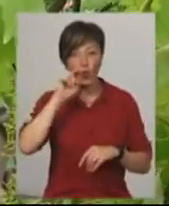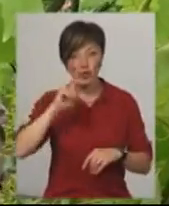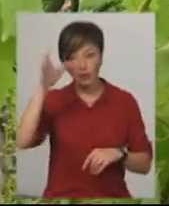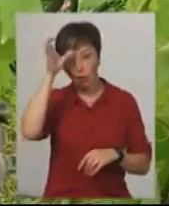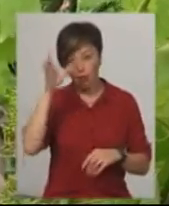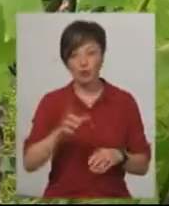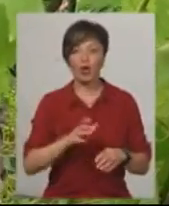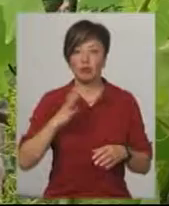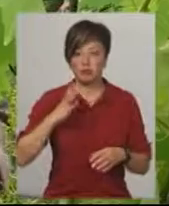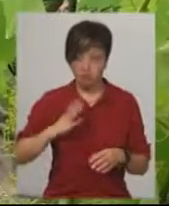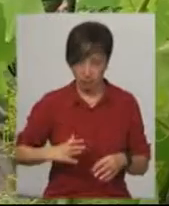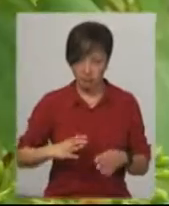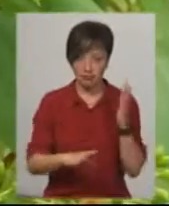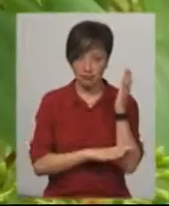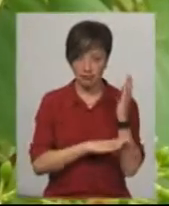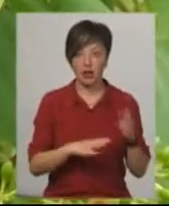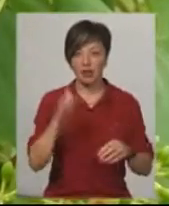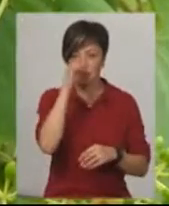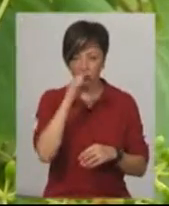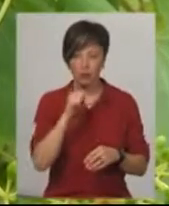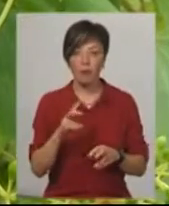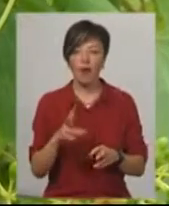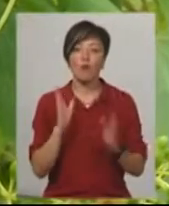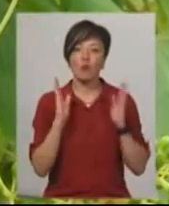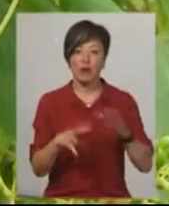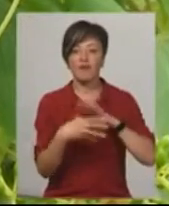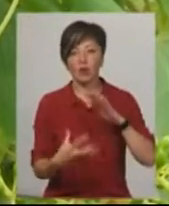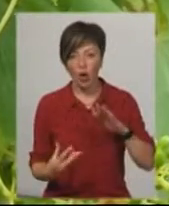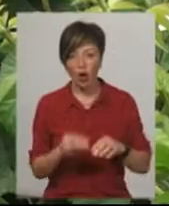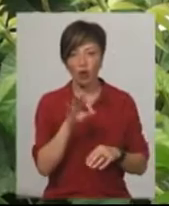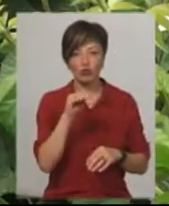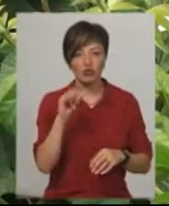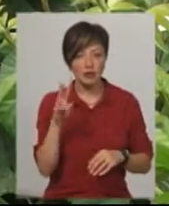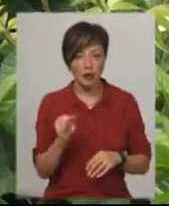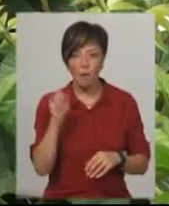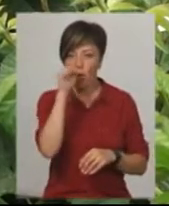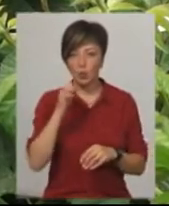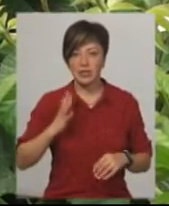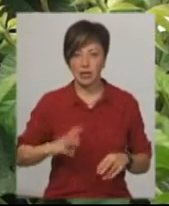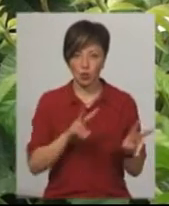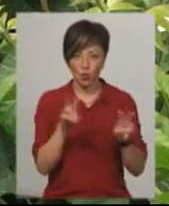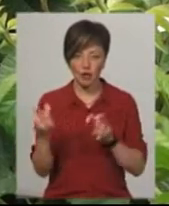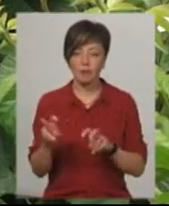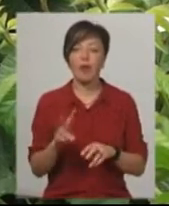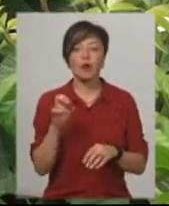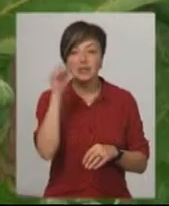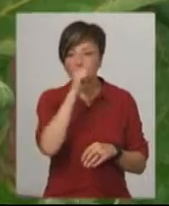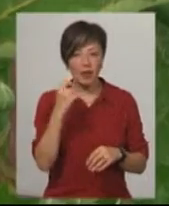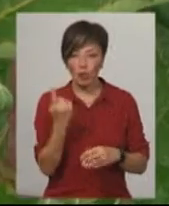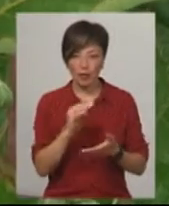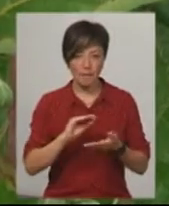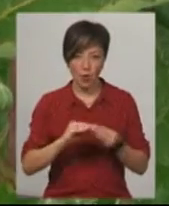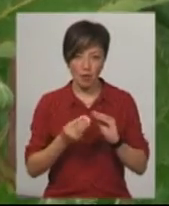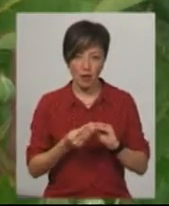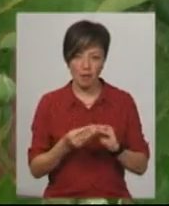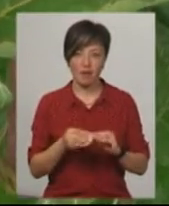деревам перенести пізні заморозки. Не бракуватиме цього року й винограду та ожини, щоправда, тільки морозостійких сортів. Та травневі заморозки не єдина проблема,